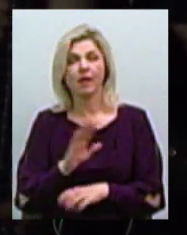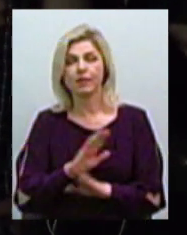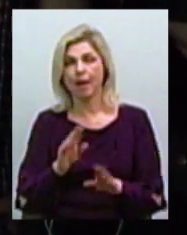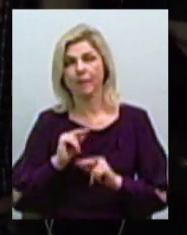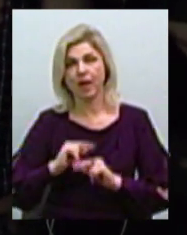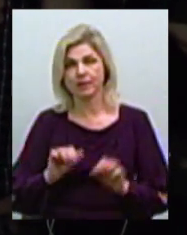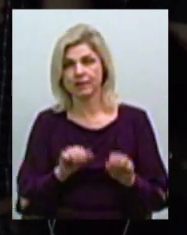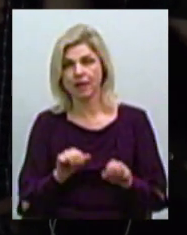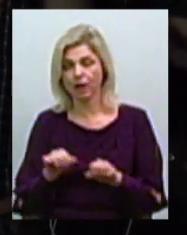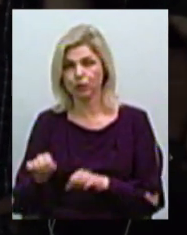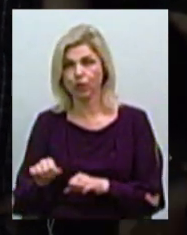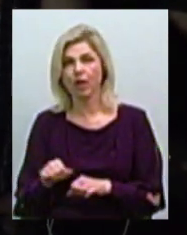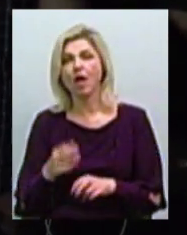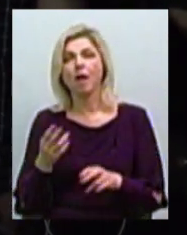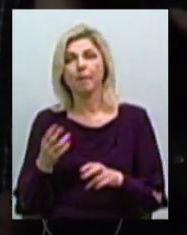непрацездатної, більш